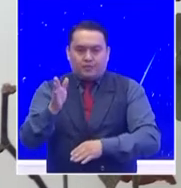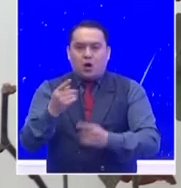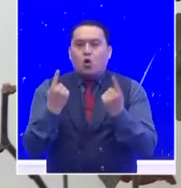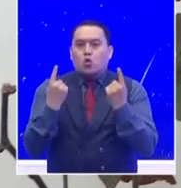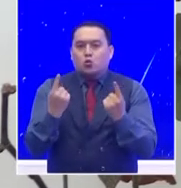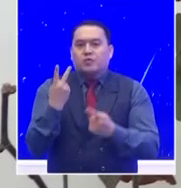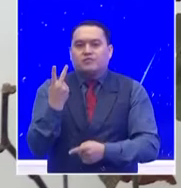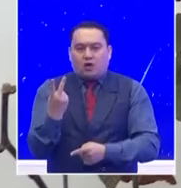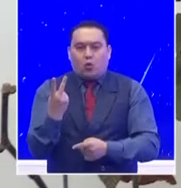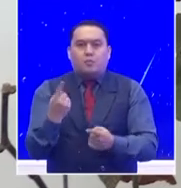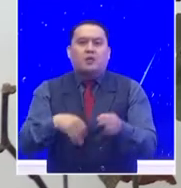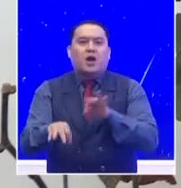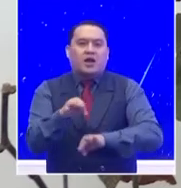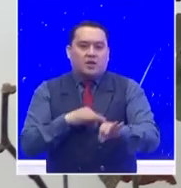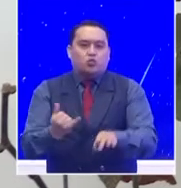крупный проект – это